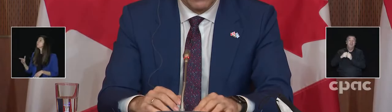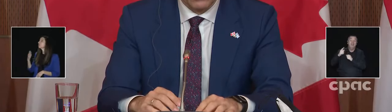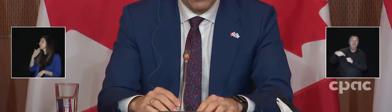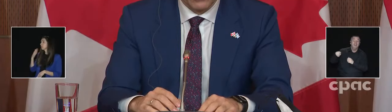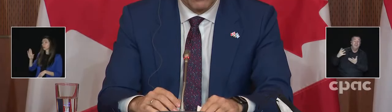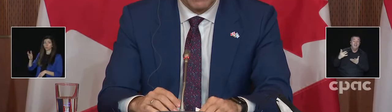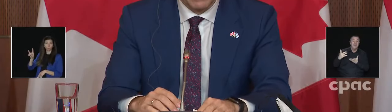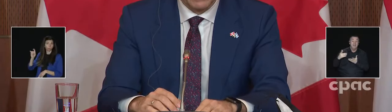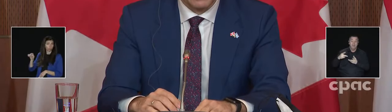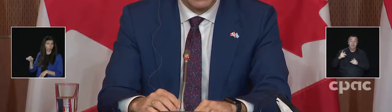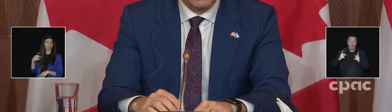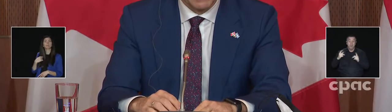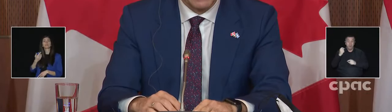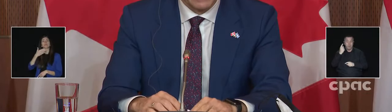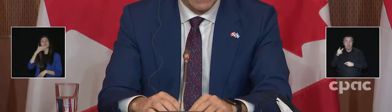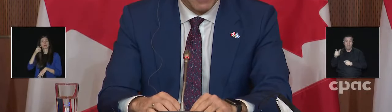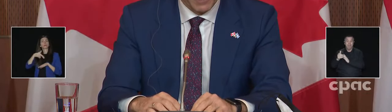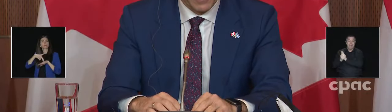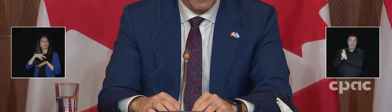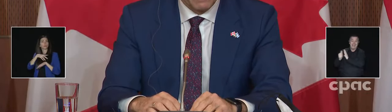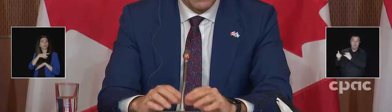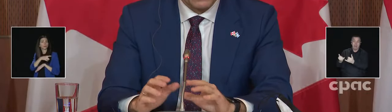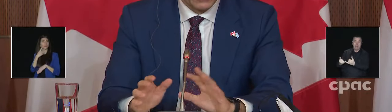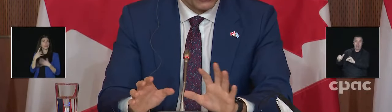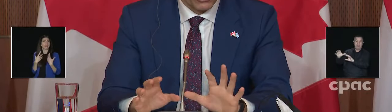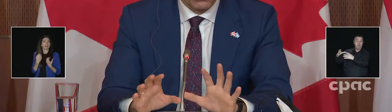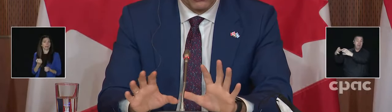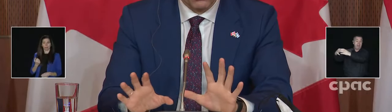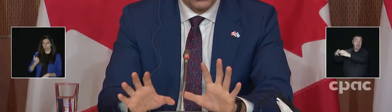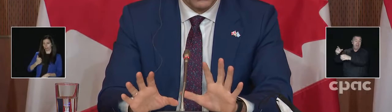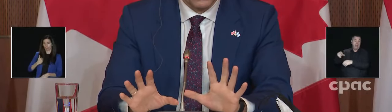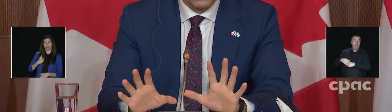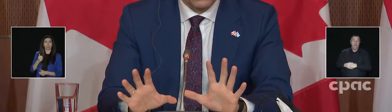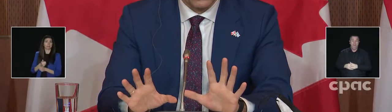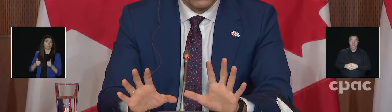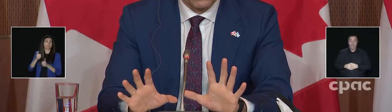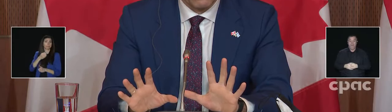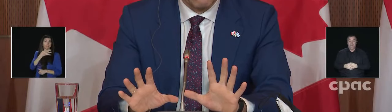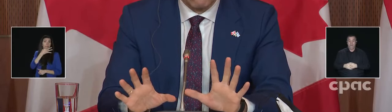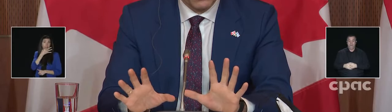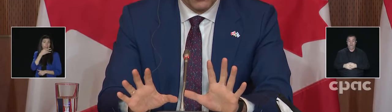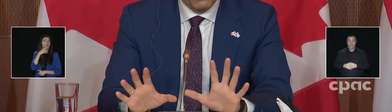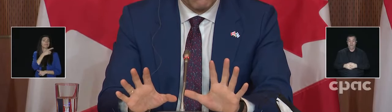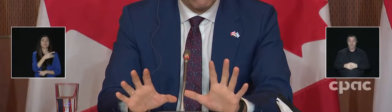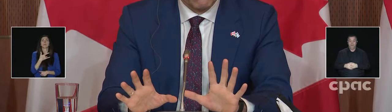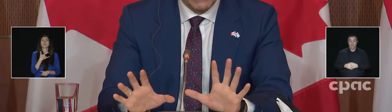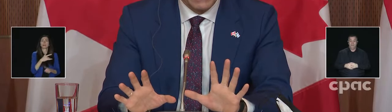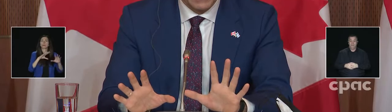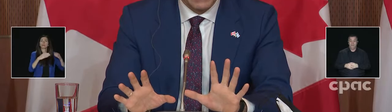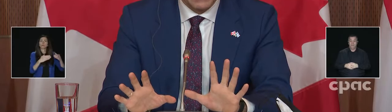évidemment, tout le monde le comprend maintenant, des experts indépendants. Ce sont deux